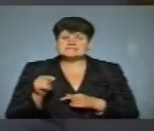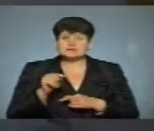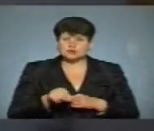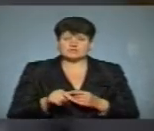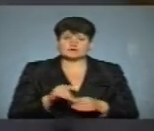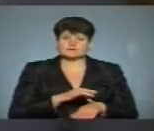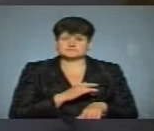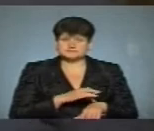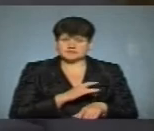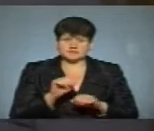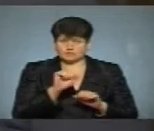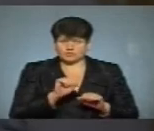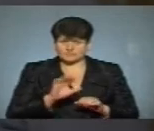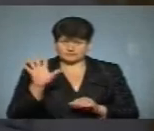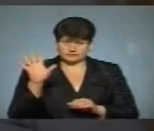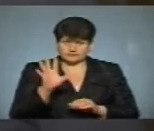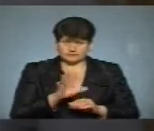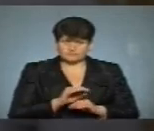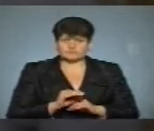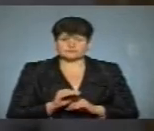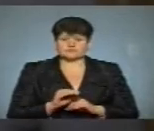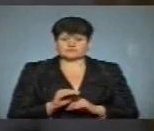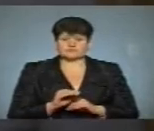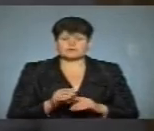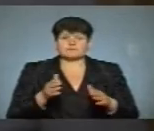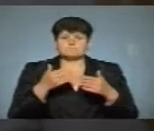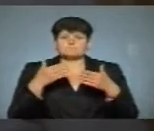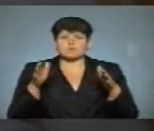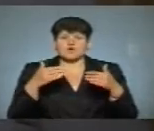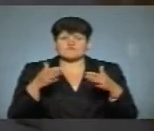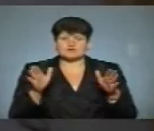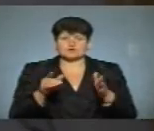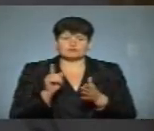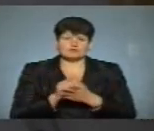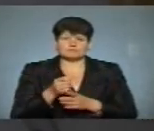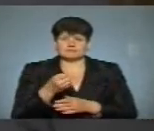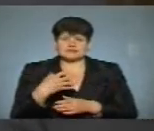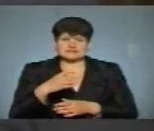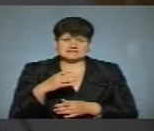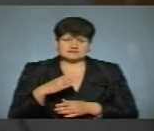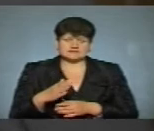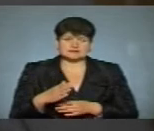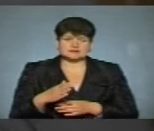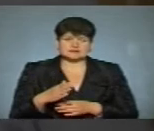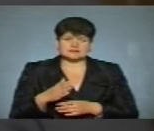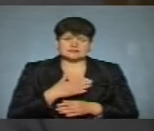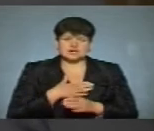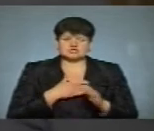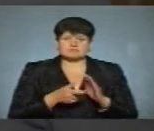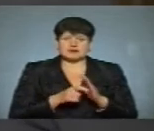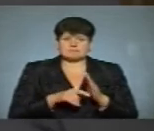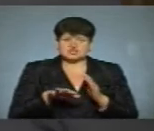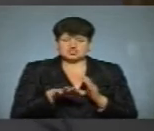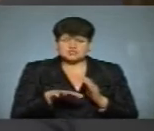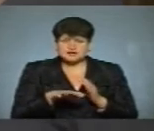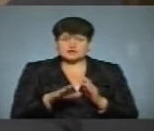помічник вихователя протерла всі поверхні, провітрюємо обов'язково хвилин 15 наше приміщення.